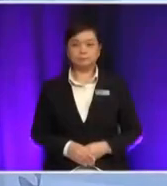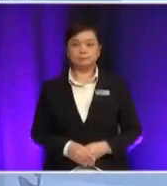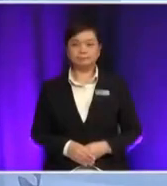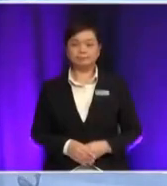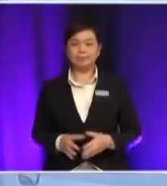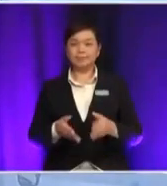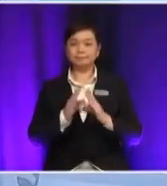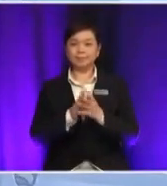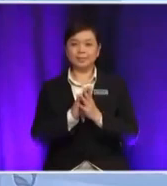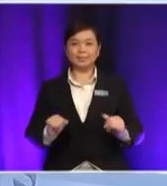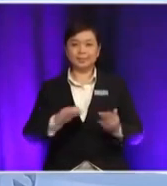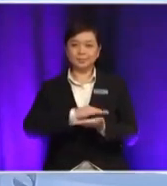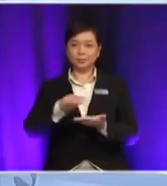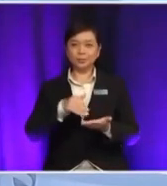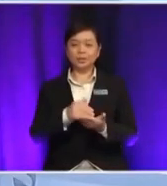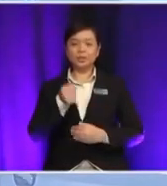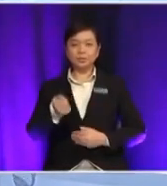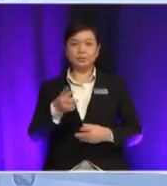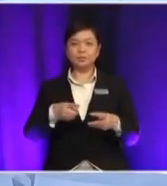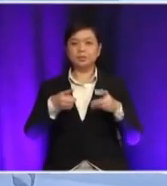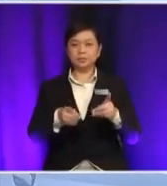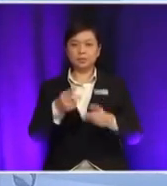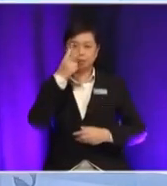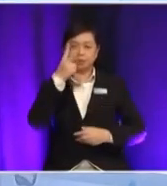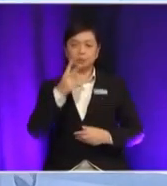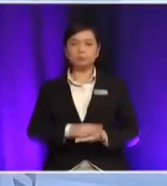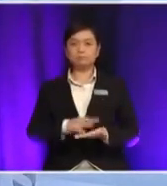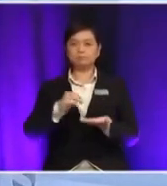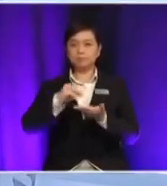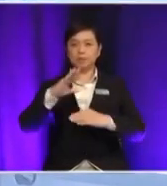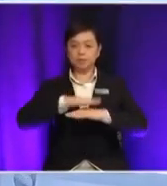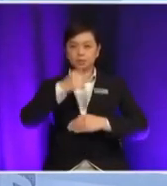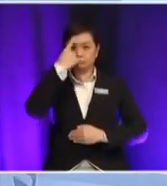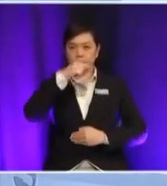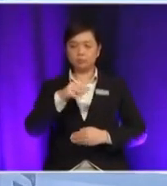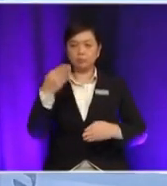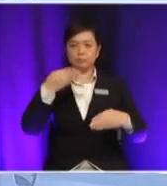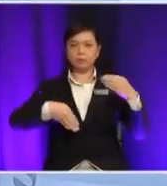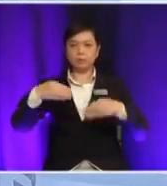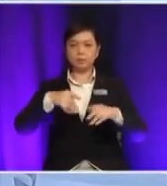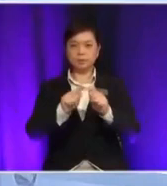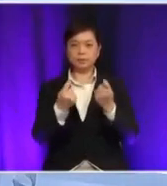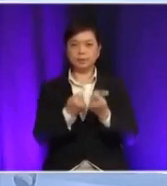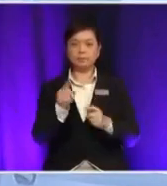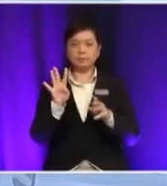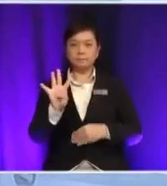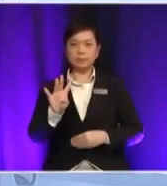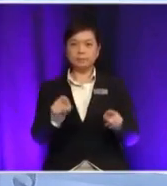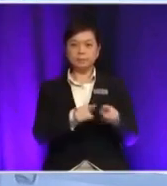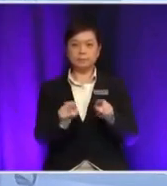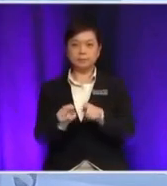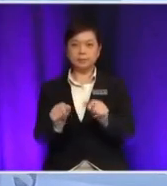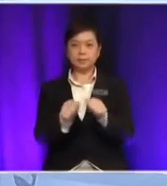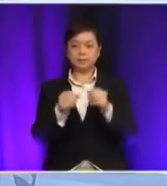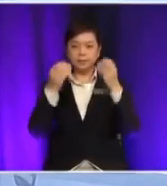salam sejahtera semua anda sedang saksikan slot Menengah Atas untuk biologi tingkatan 4 bersama cek gurama dan